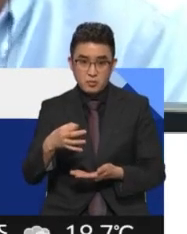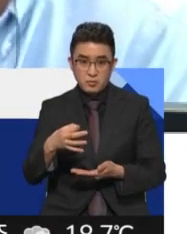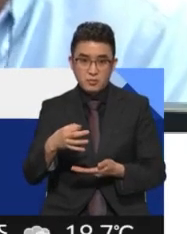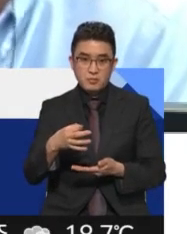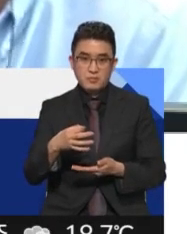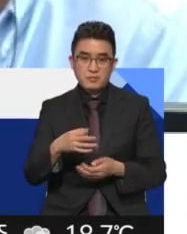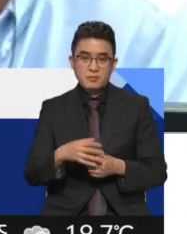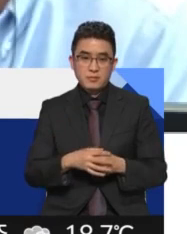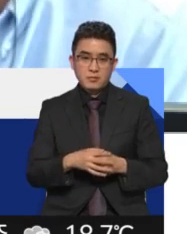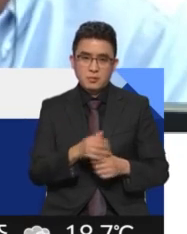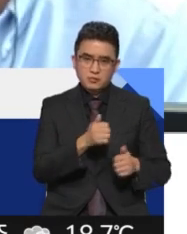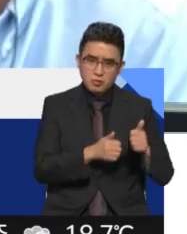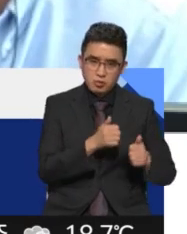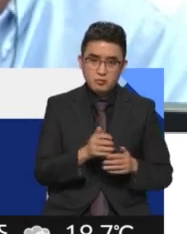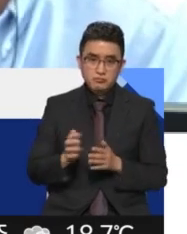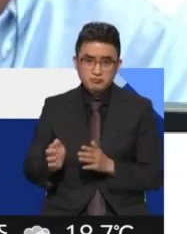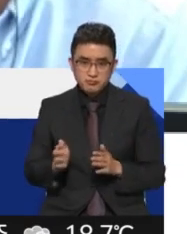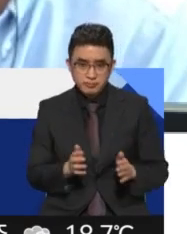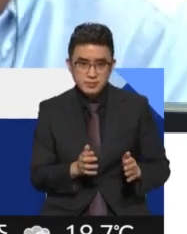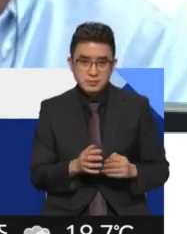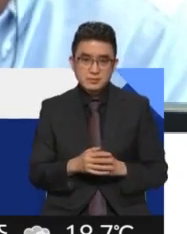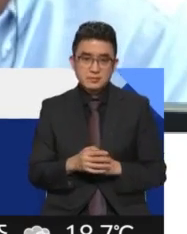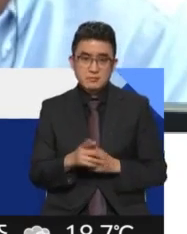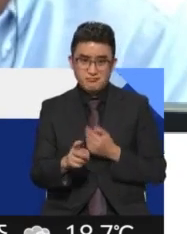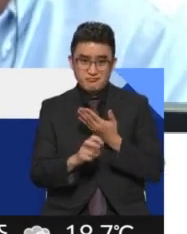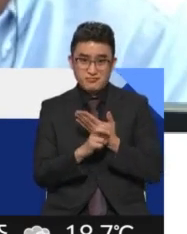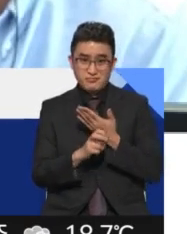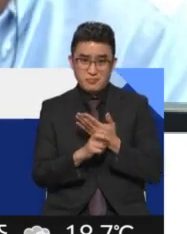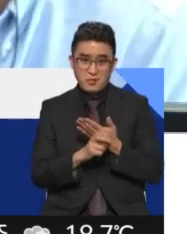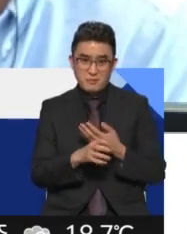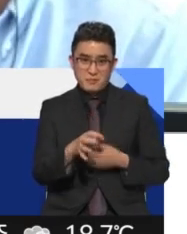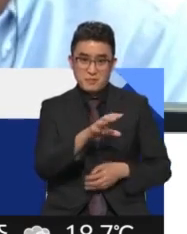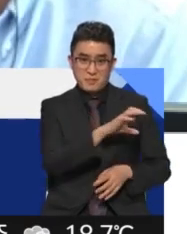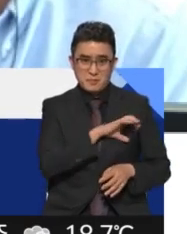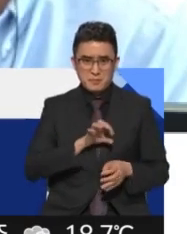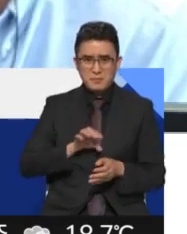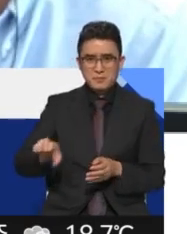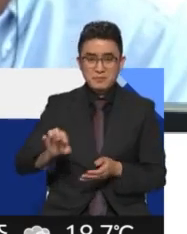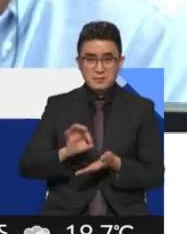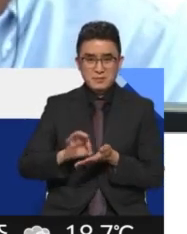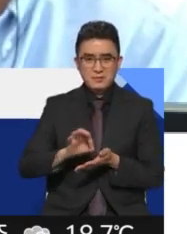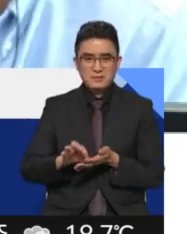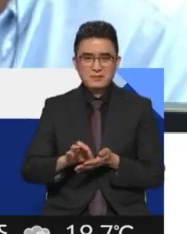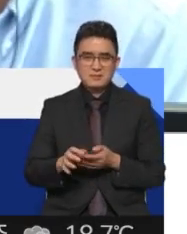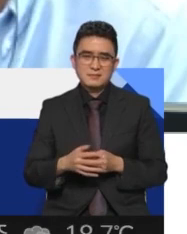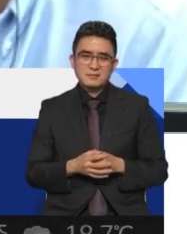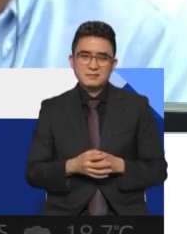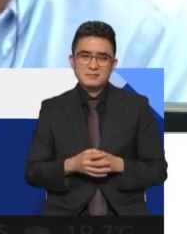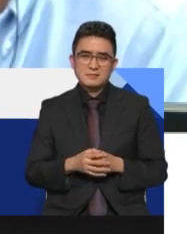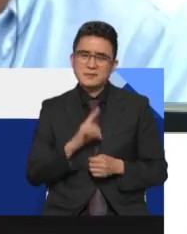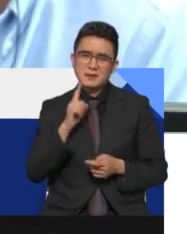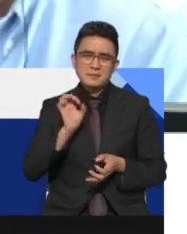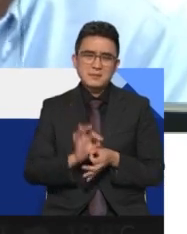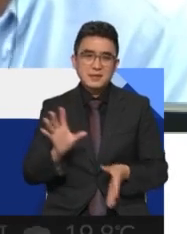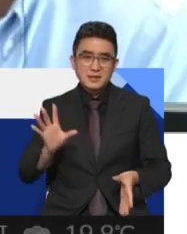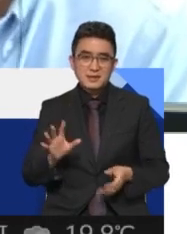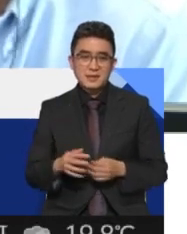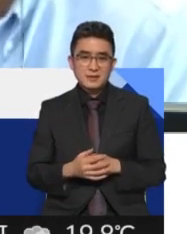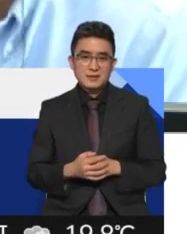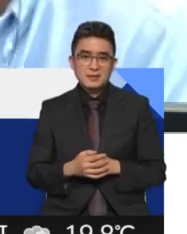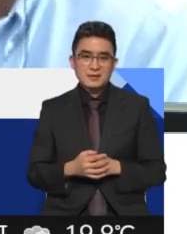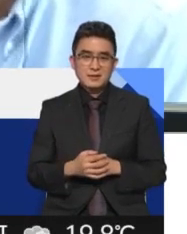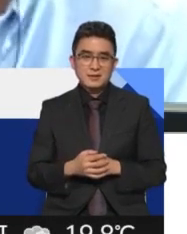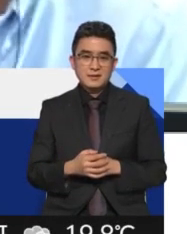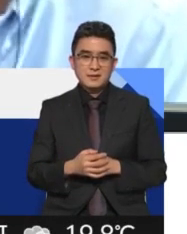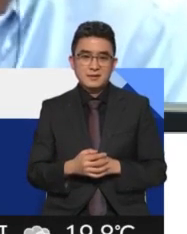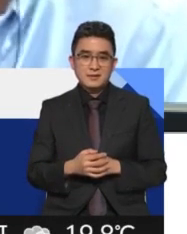본선을 치는데 있어서 그런 불법적 비용을 쓴다는 것은 너무 시대 창호적인 발상이에요 있을